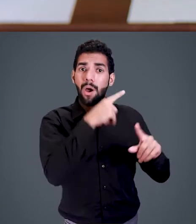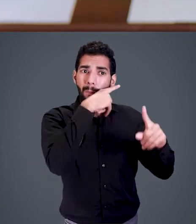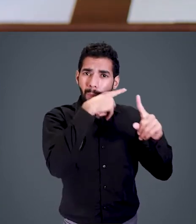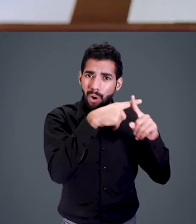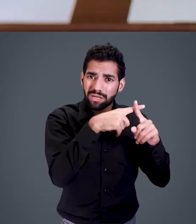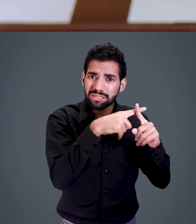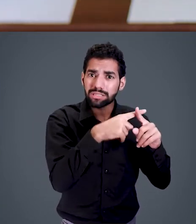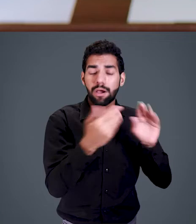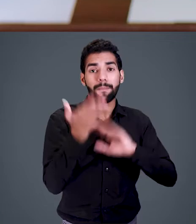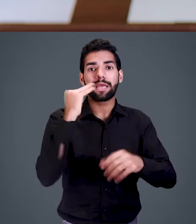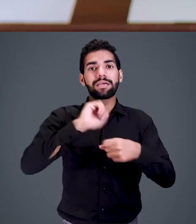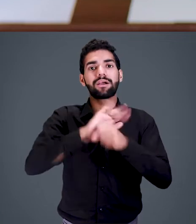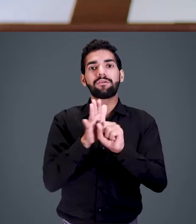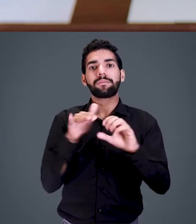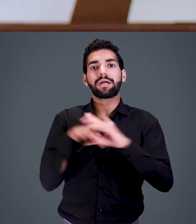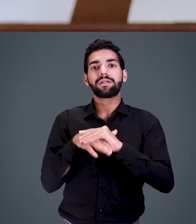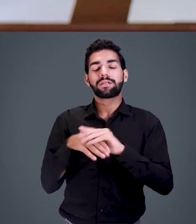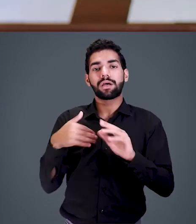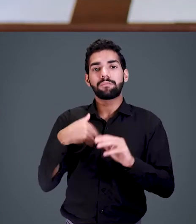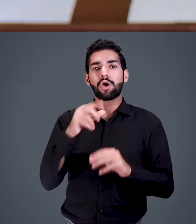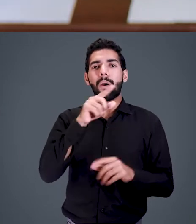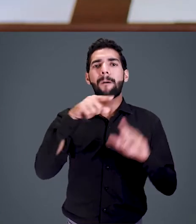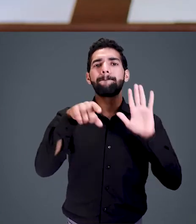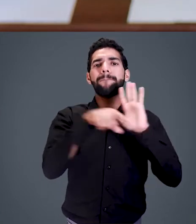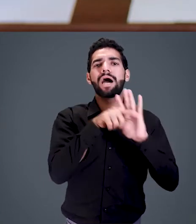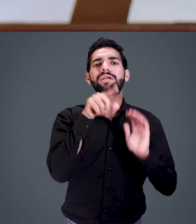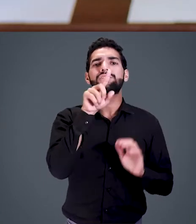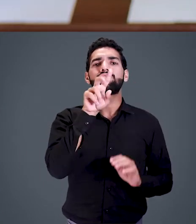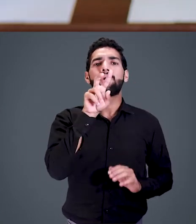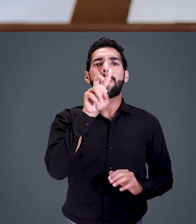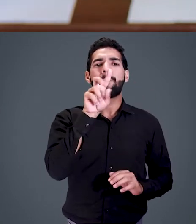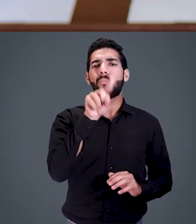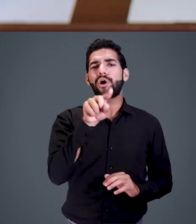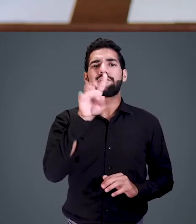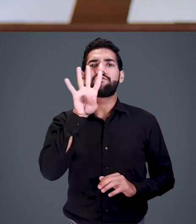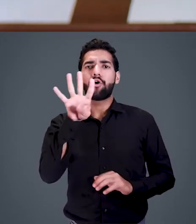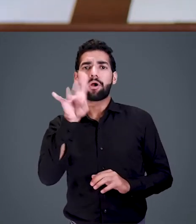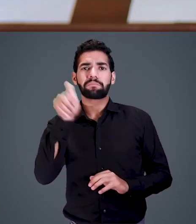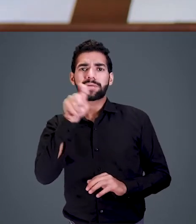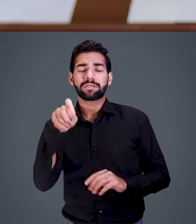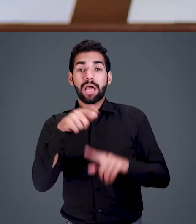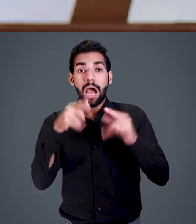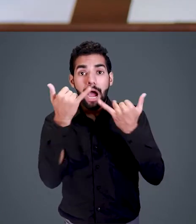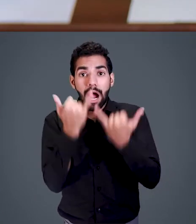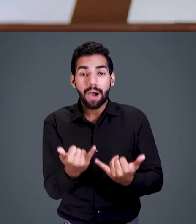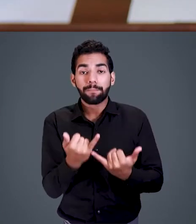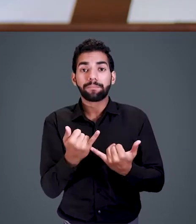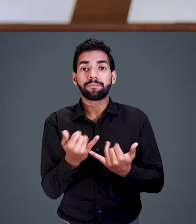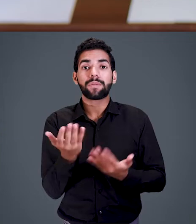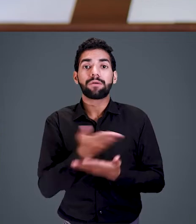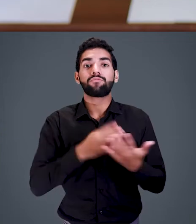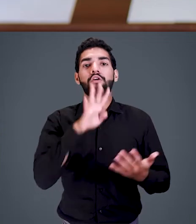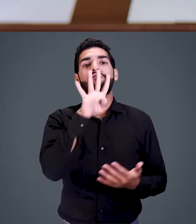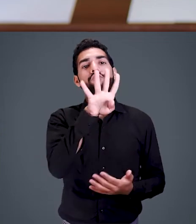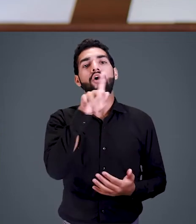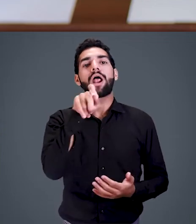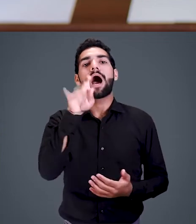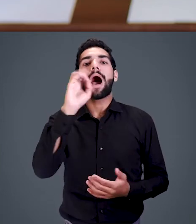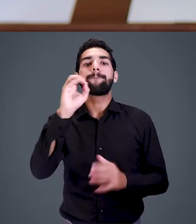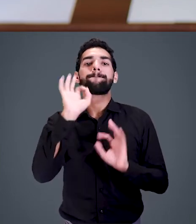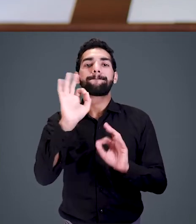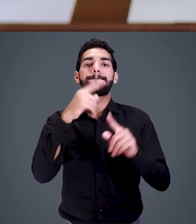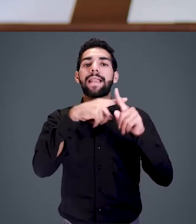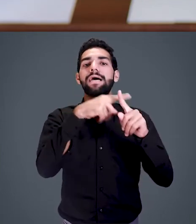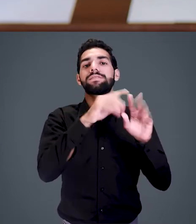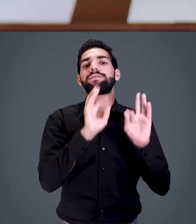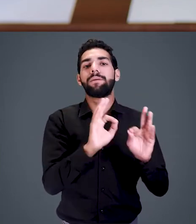हो रहा है पॉजिटिव में। मैं कोविड का जिक्र करता, कोविड में हम -0.4% पे थे, लेकिन नाउ वी आर अप्रॉक्सीमेटली 4% पे